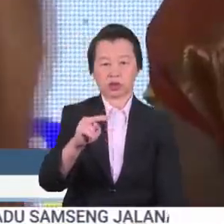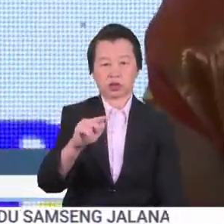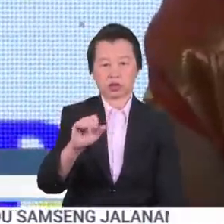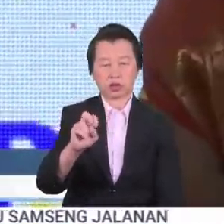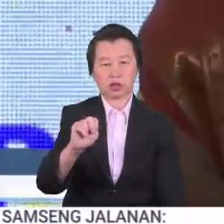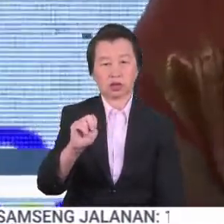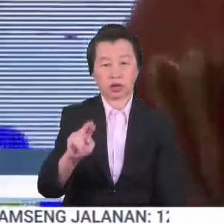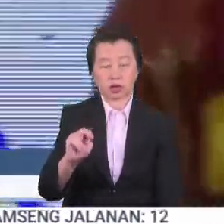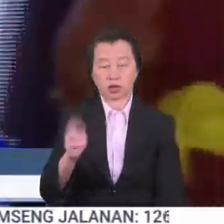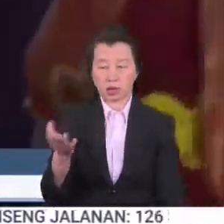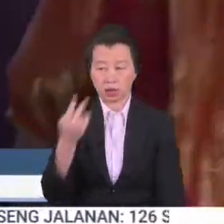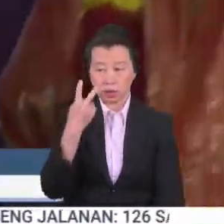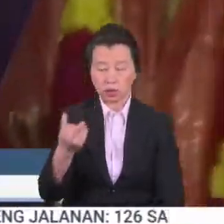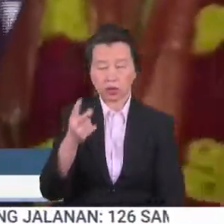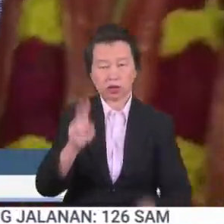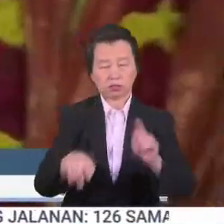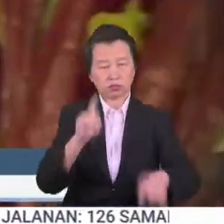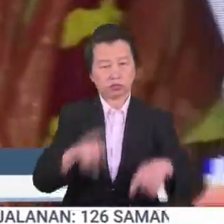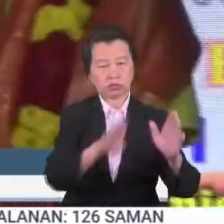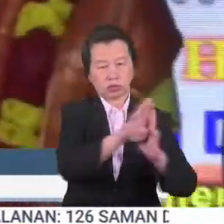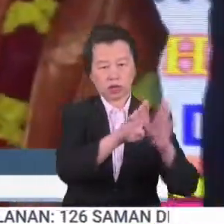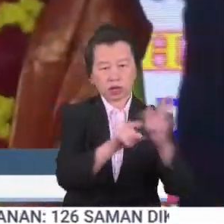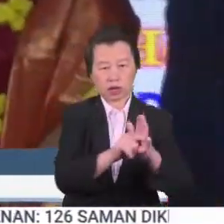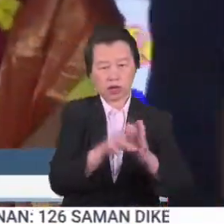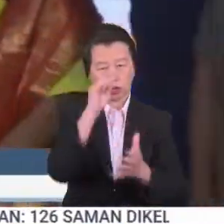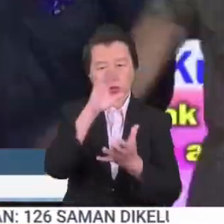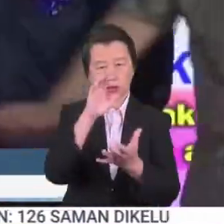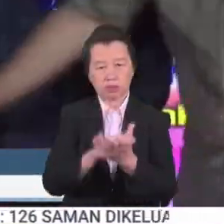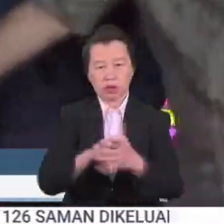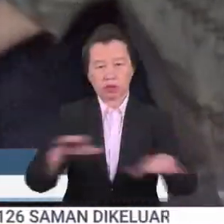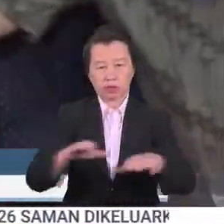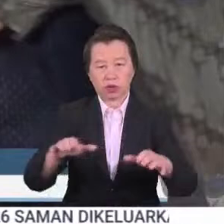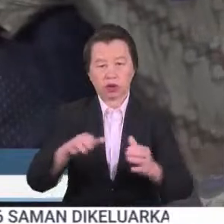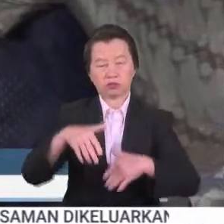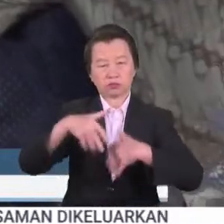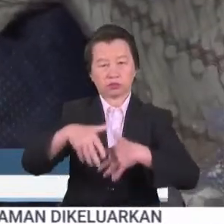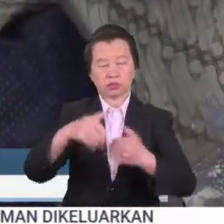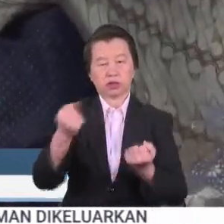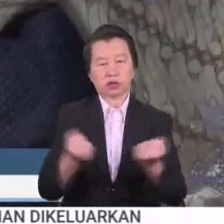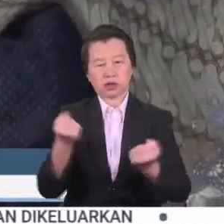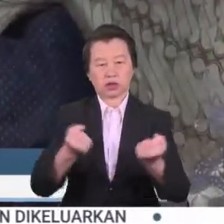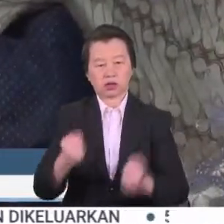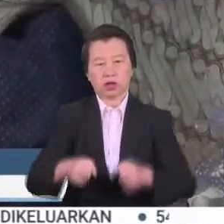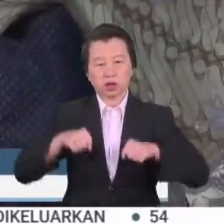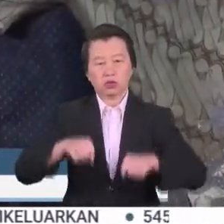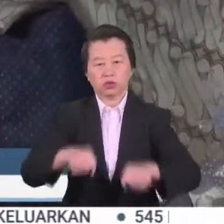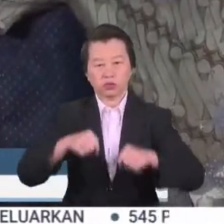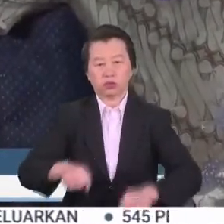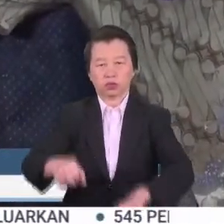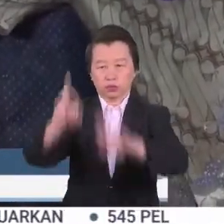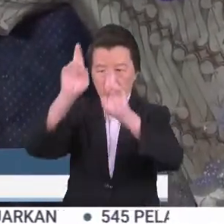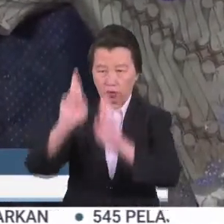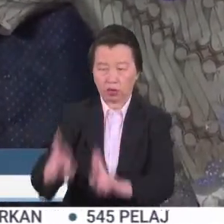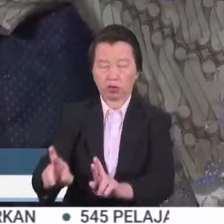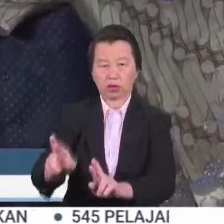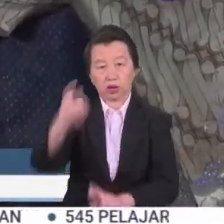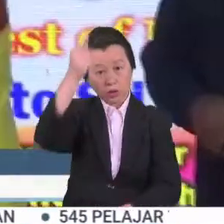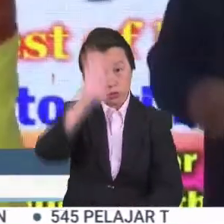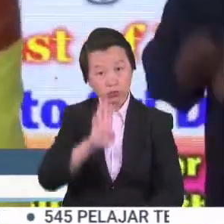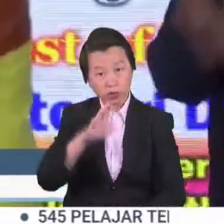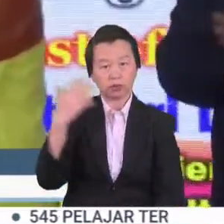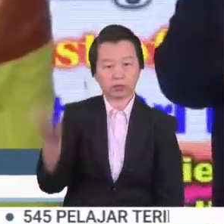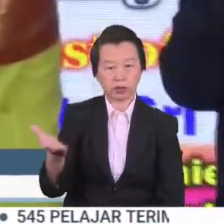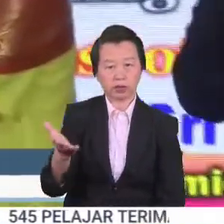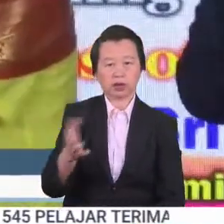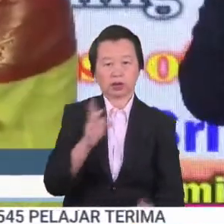Kuching menyaksikan peserta pelbagai latar belakang dan kepercayaan melakukan perarakan kereta kuda bagi menghormati Dewa mereka jelas Datuk Seri